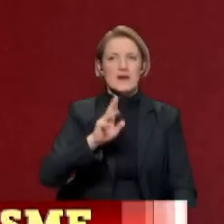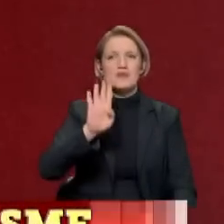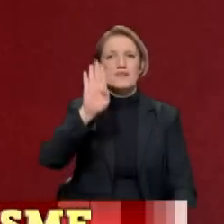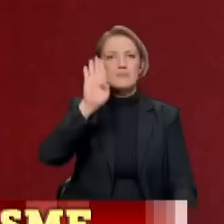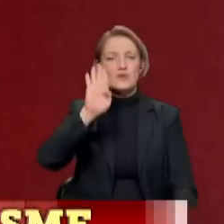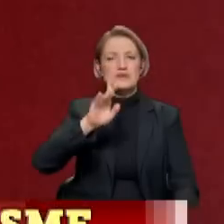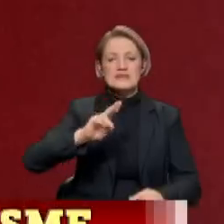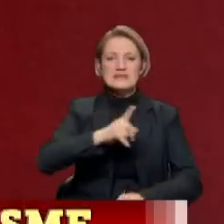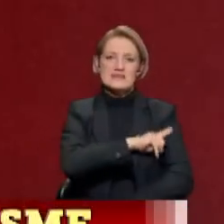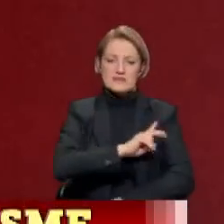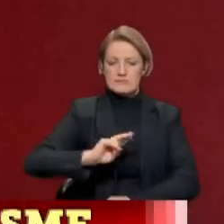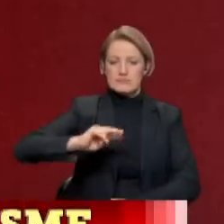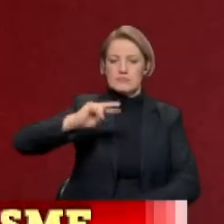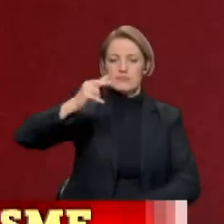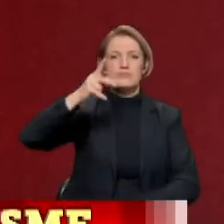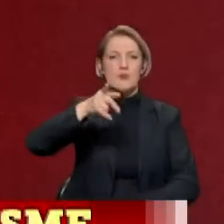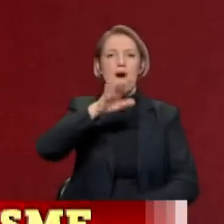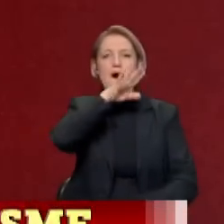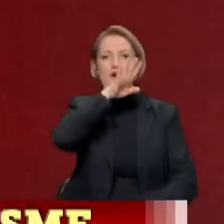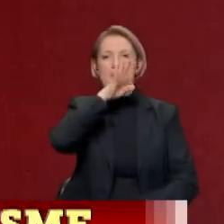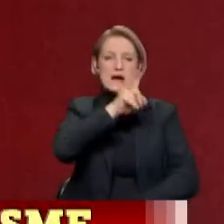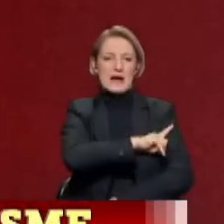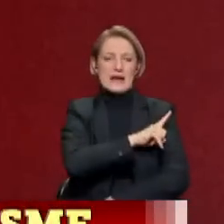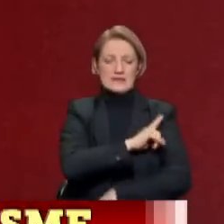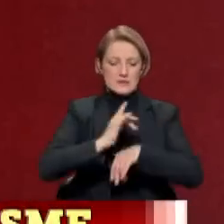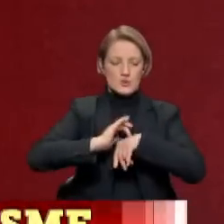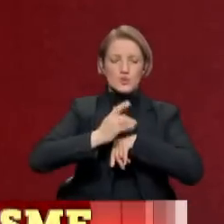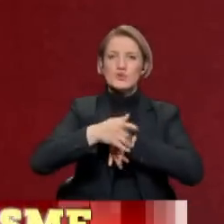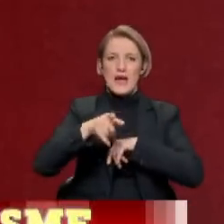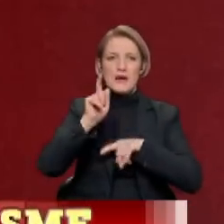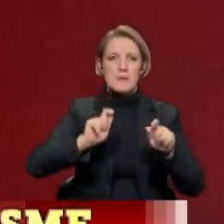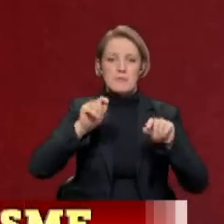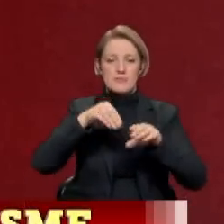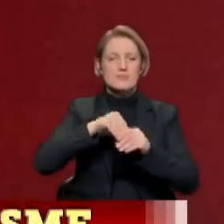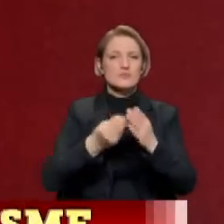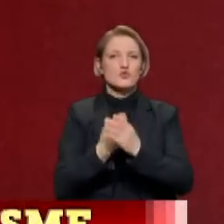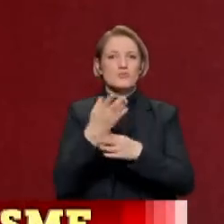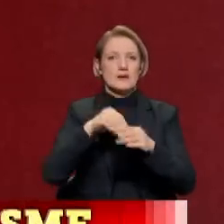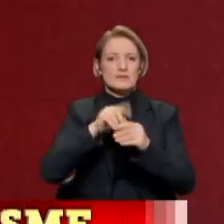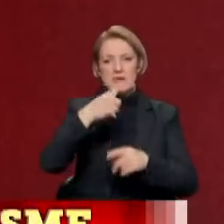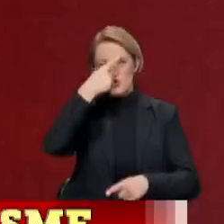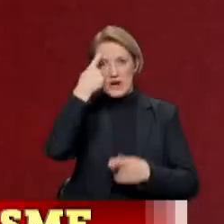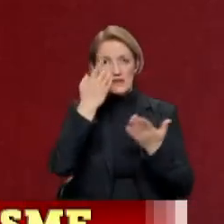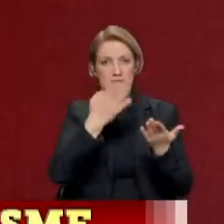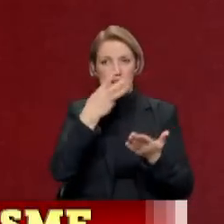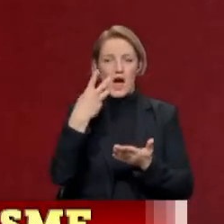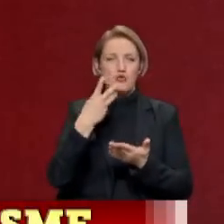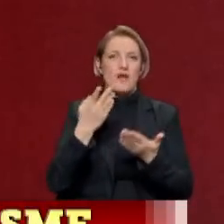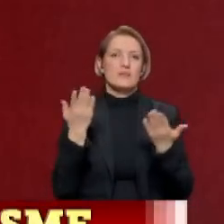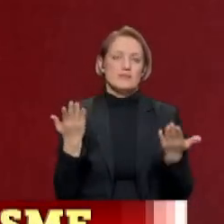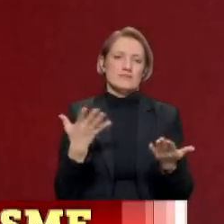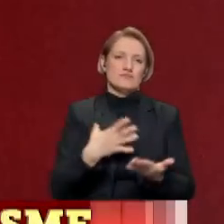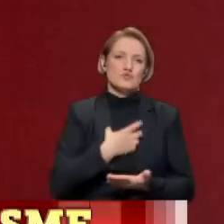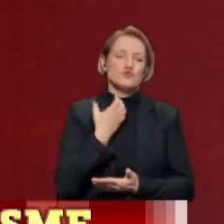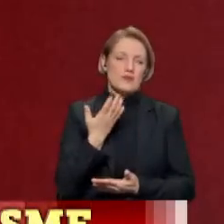demokrasi liginde sınıf atlatmak için, Avrupa standartlarında bir ülkeyi tesis edebilmek için, kurabilmek için bir şanstı. Erdoğan maalesef